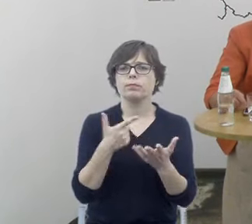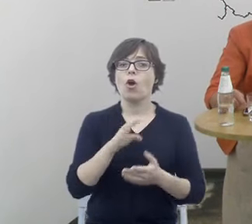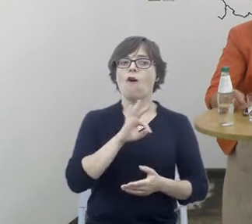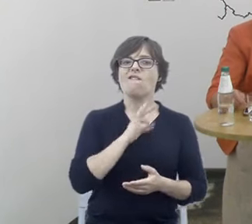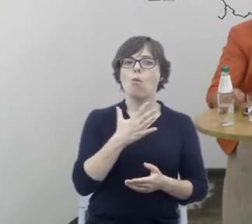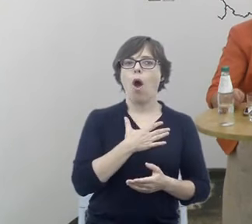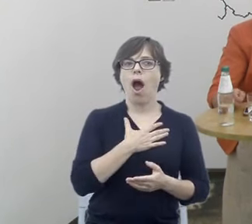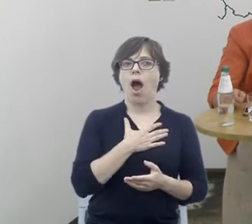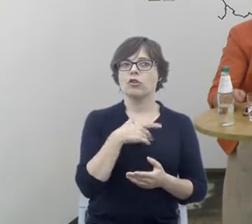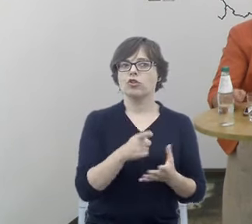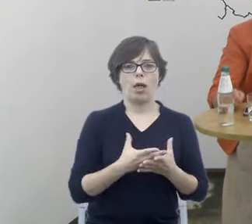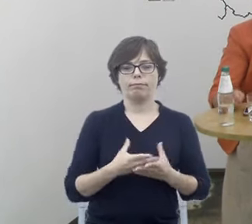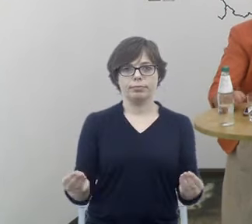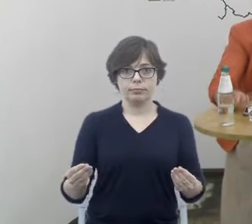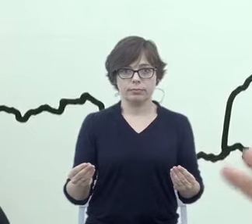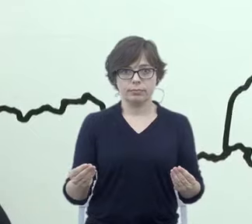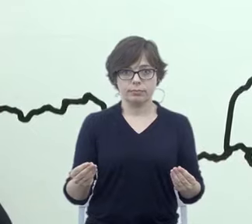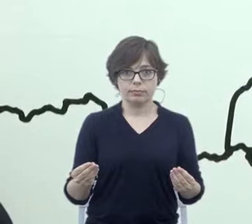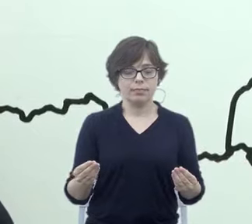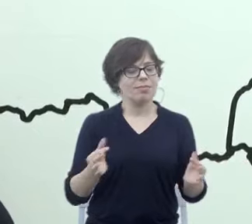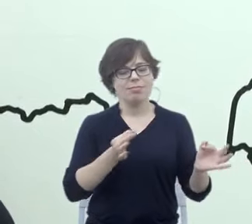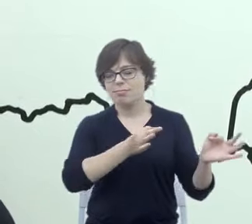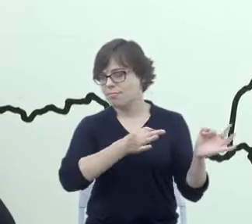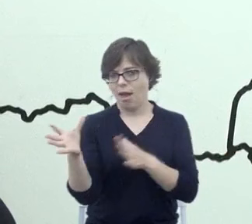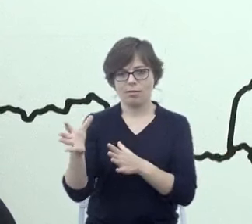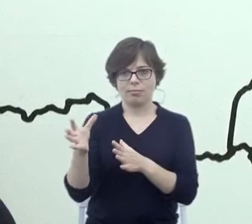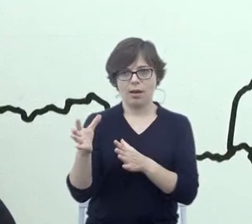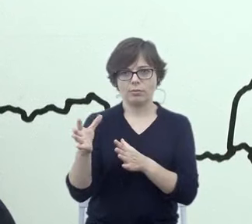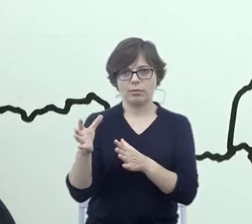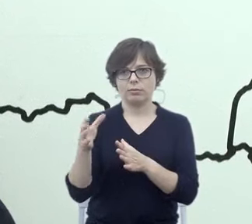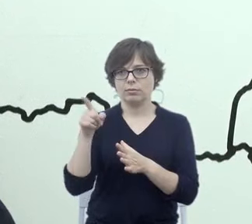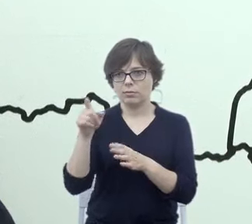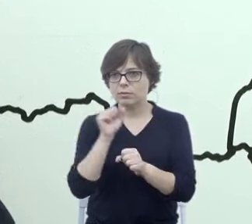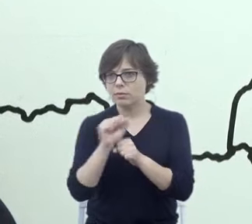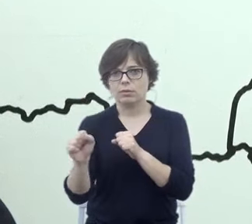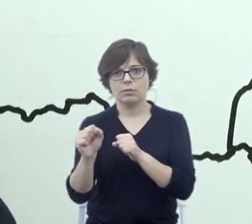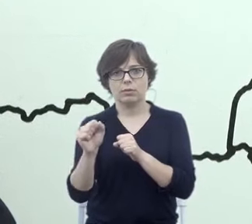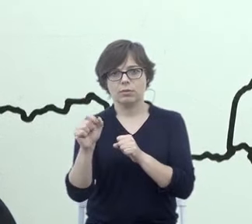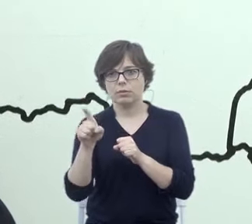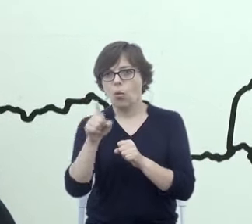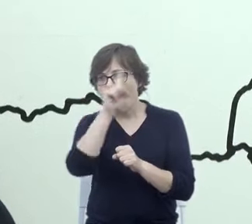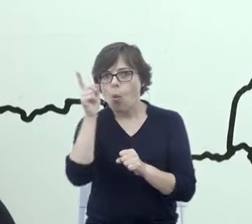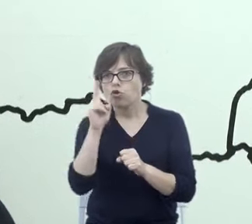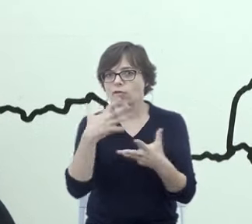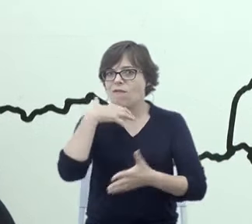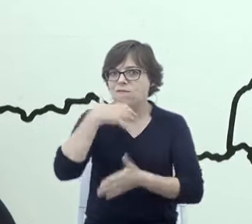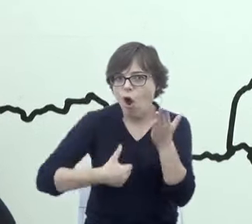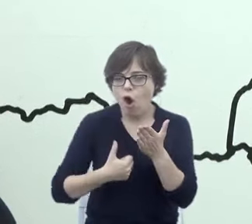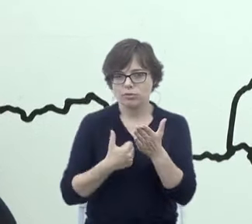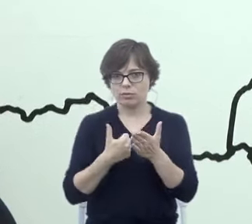właściciele, natychmiast jako pojawiają się hieny żerujące na tej sytuacji i